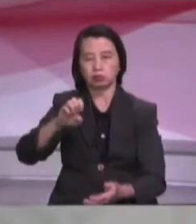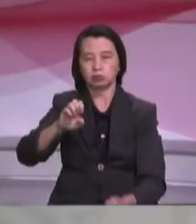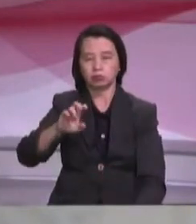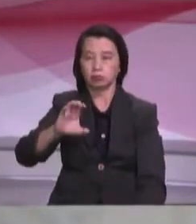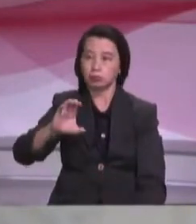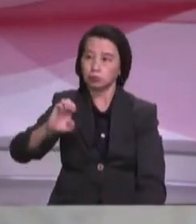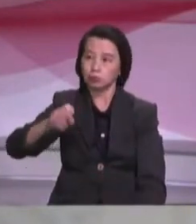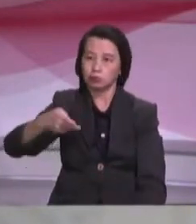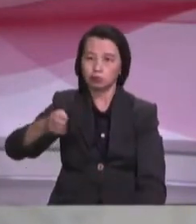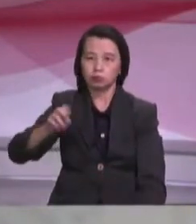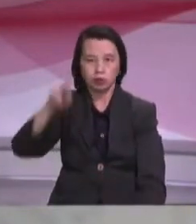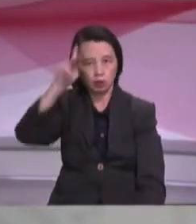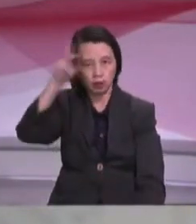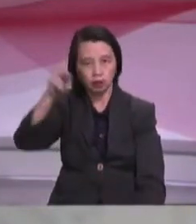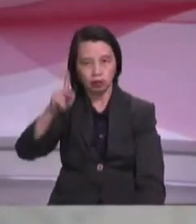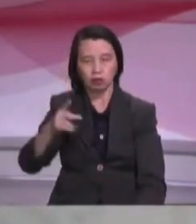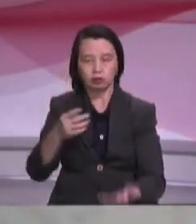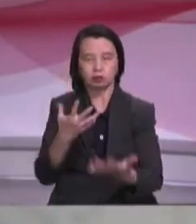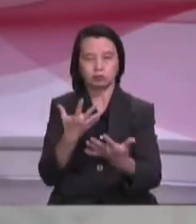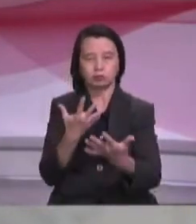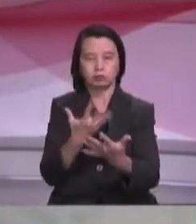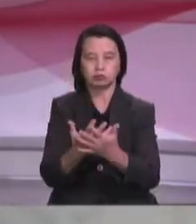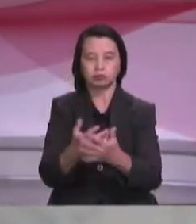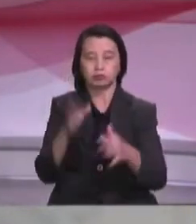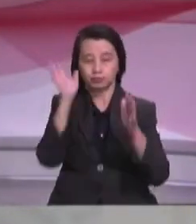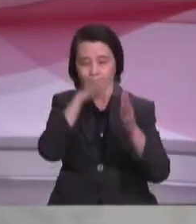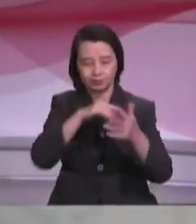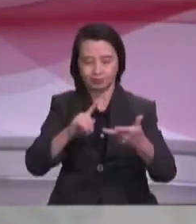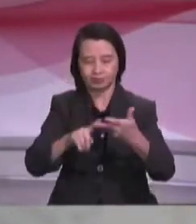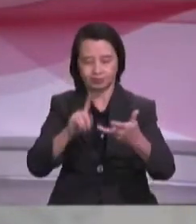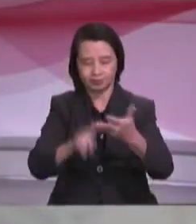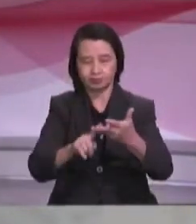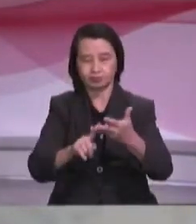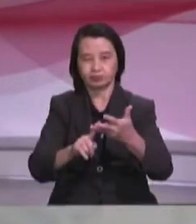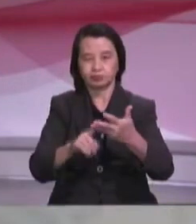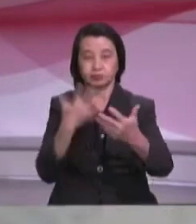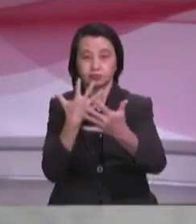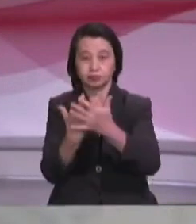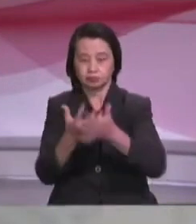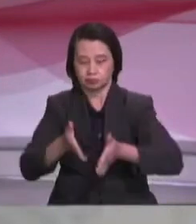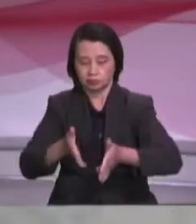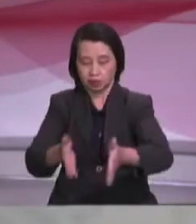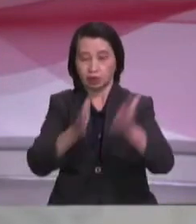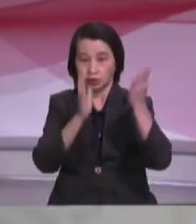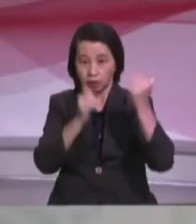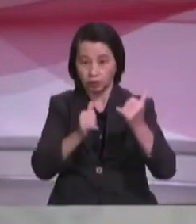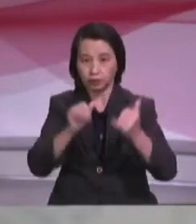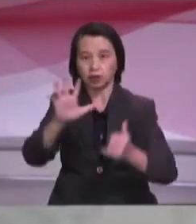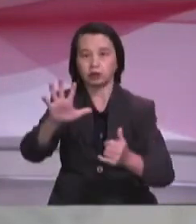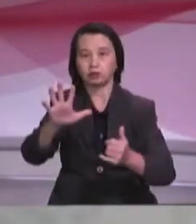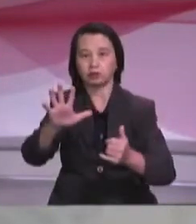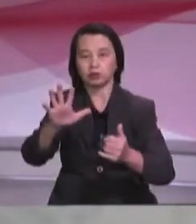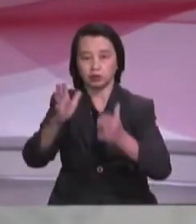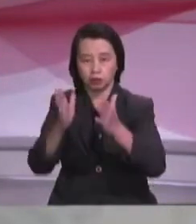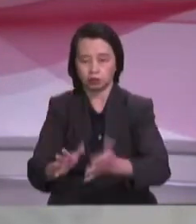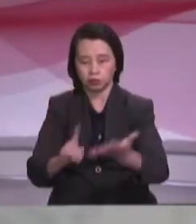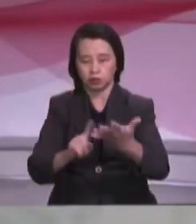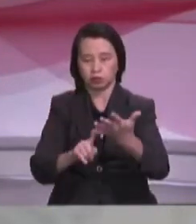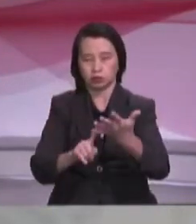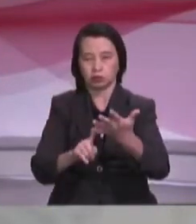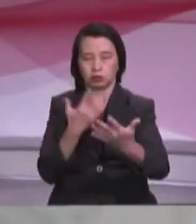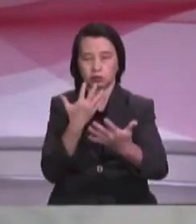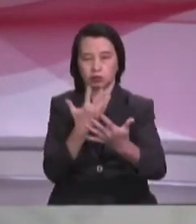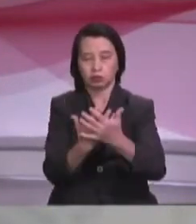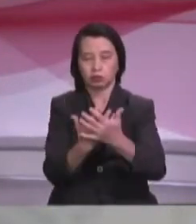kes, kluster tembok Mempaga 5 kes, kluster penjara Jalan Harapan 5 kes, kluster